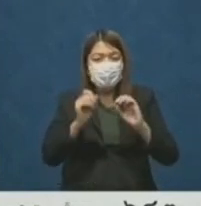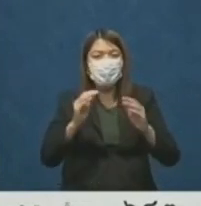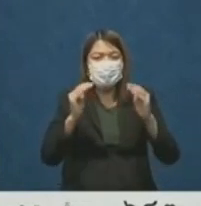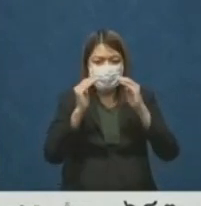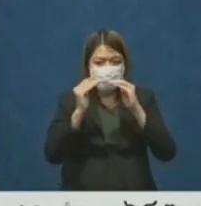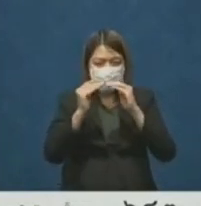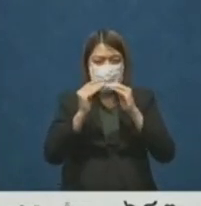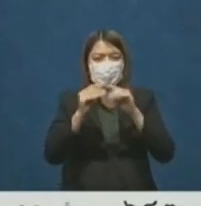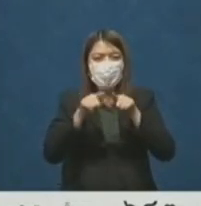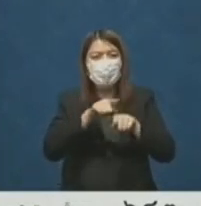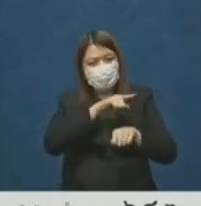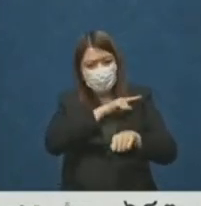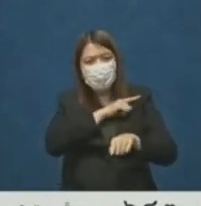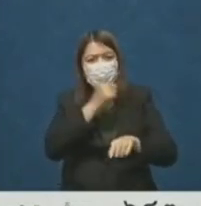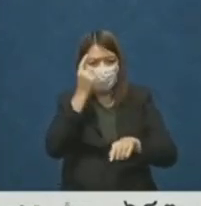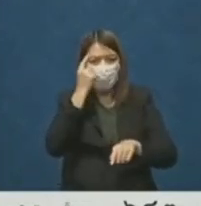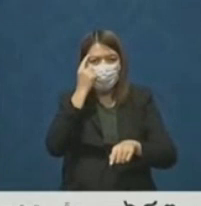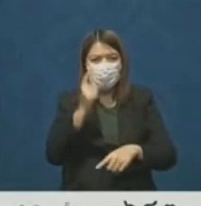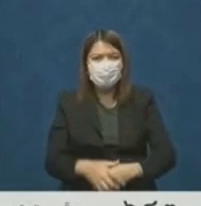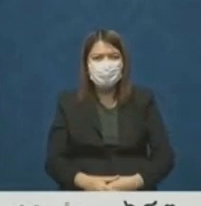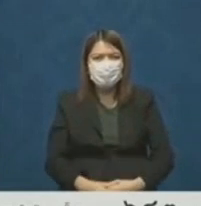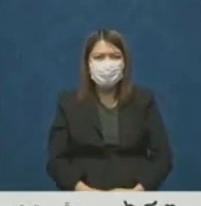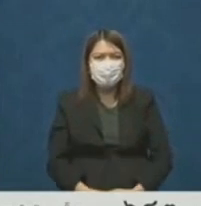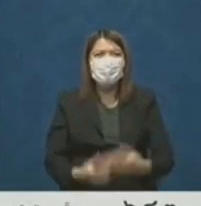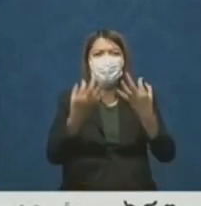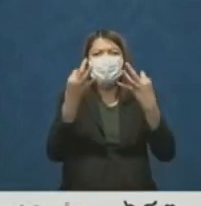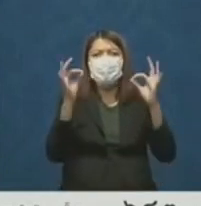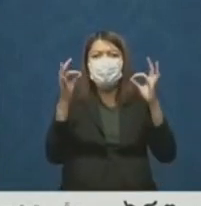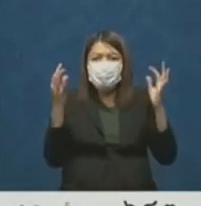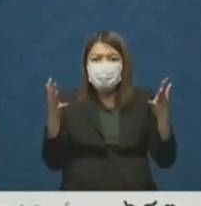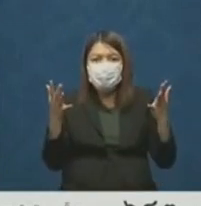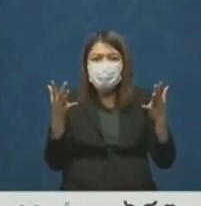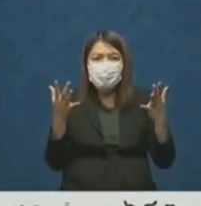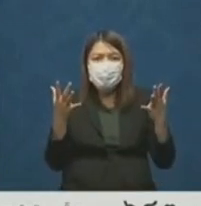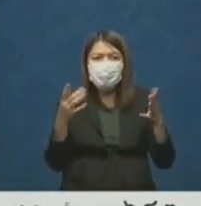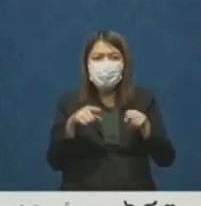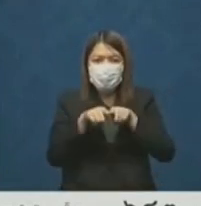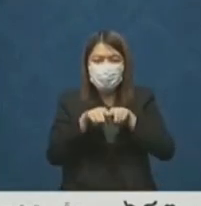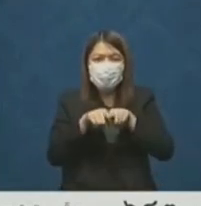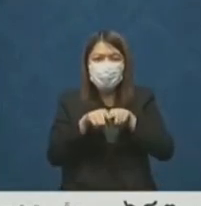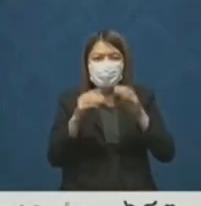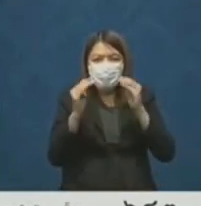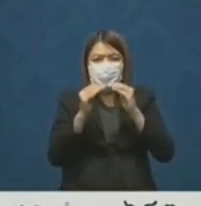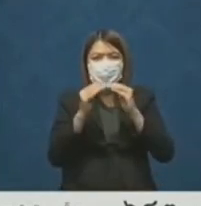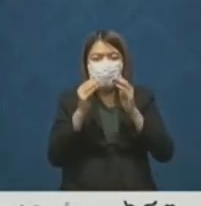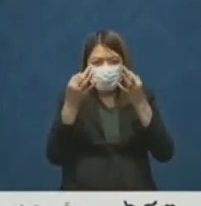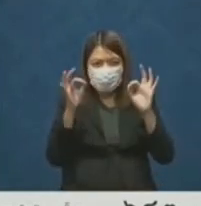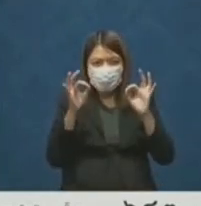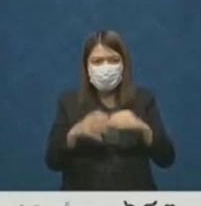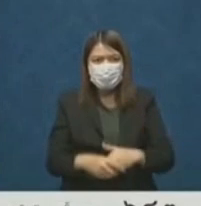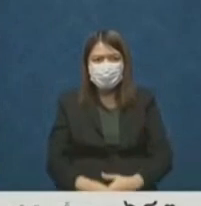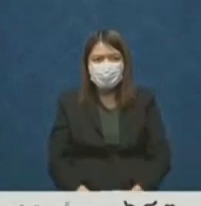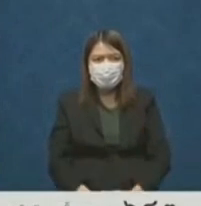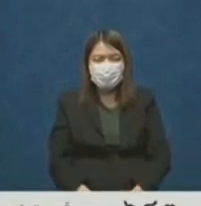าให้รู้จักสอนให้รู้จักสิทธิควบคู่กับหน้าที่ความรับผิดชอบคือแล้วคำว่าเสรีภาพหายไปไหนครับมันควรจะอยู่คู่กับคำว่าสิทธิครับ